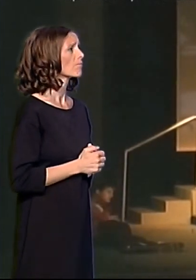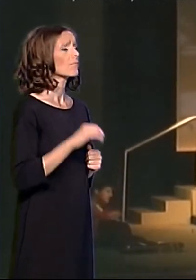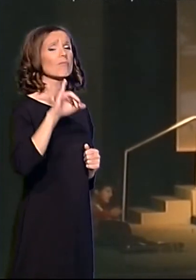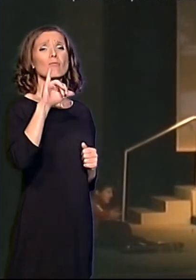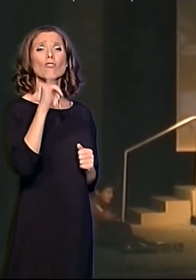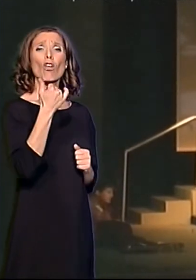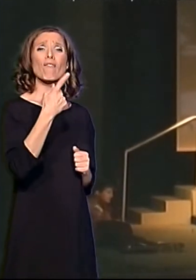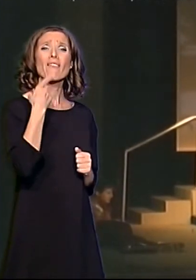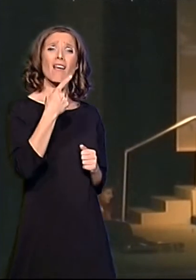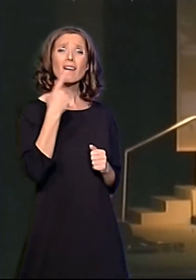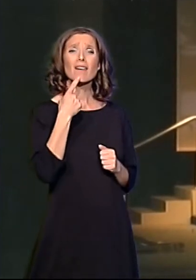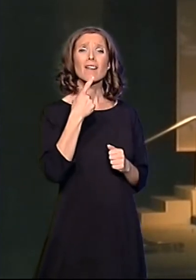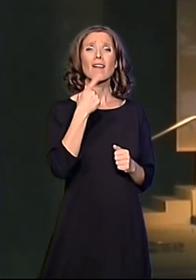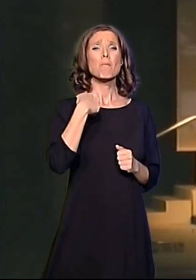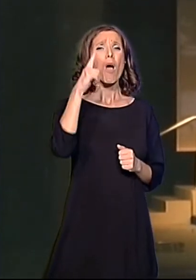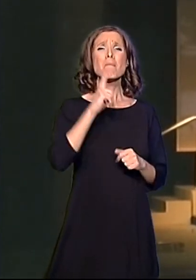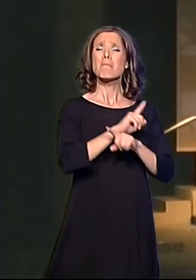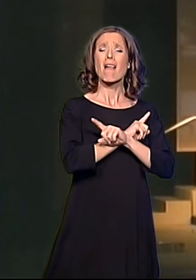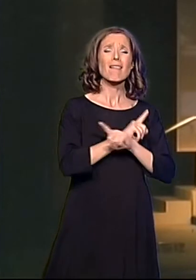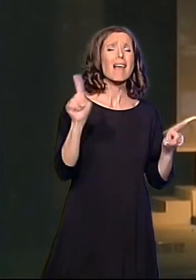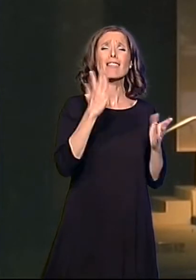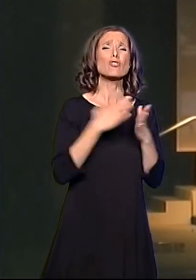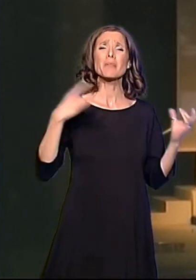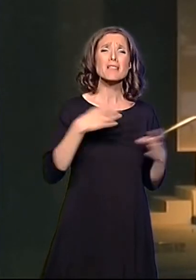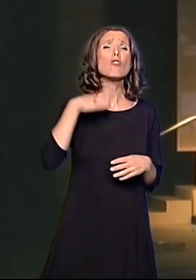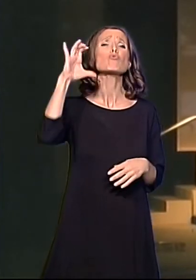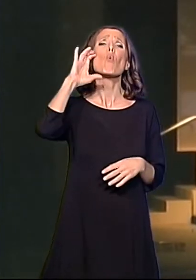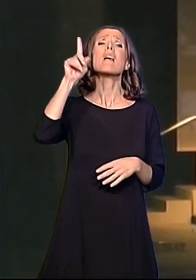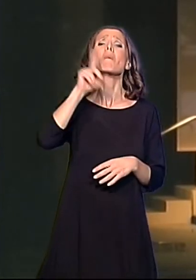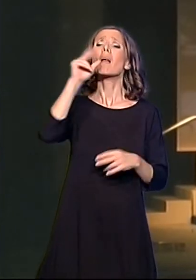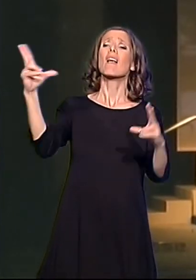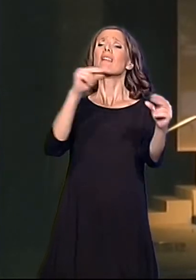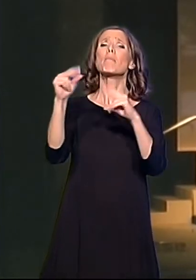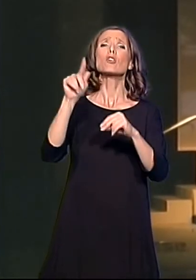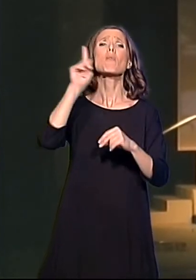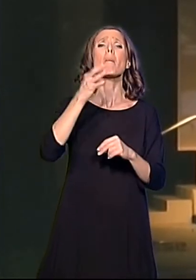Čuo sam nekad je rekao tati. Šta će biti s Jovanom kad nas više ne bude?